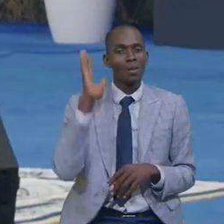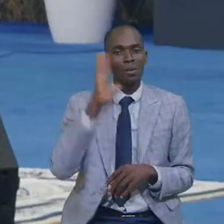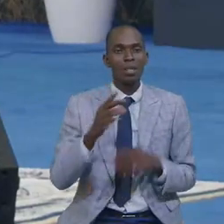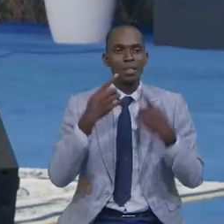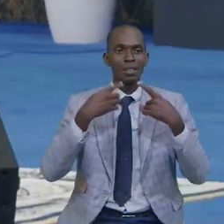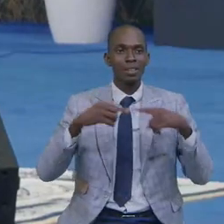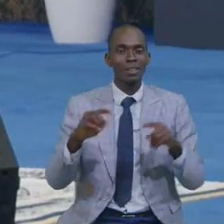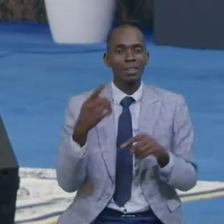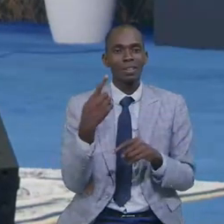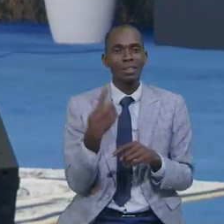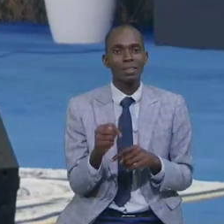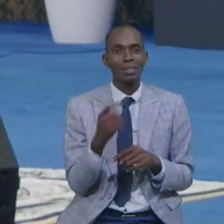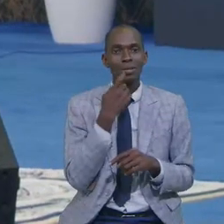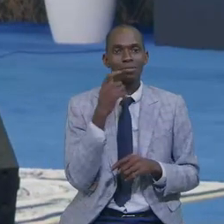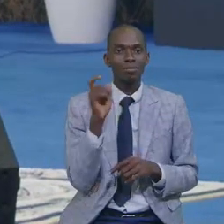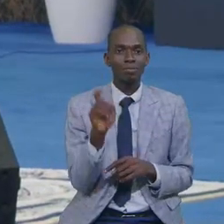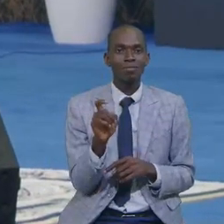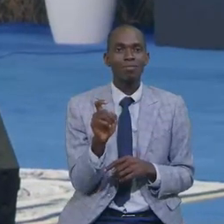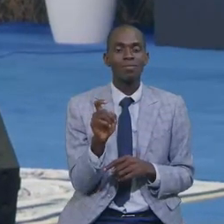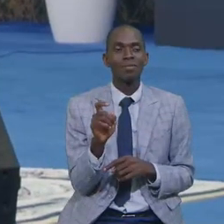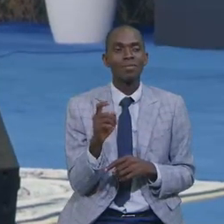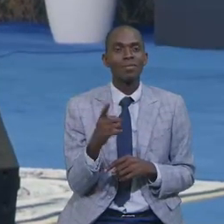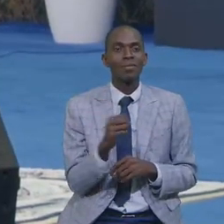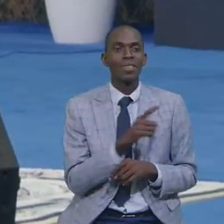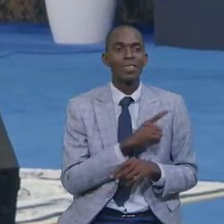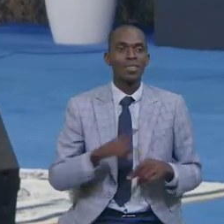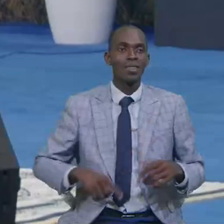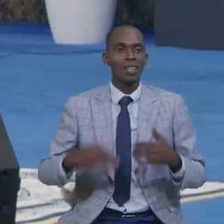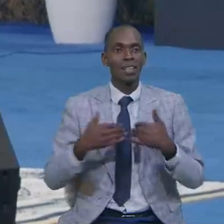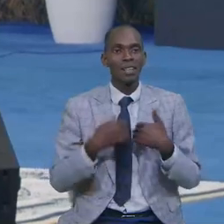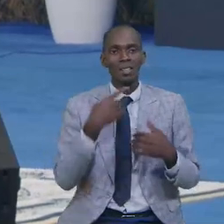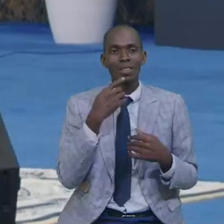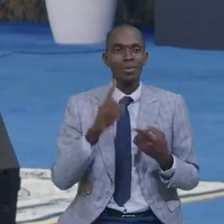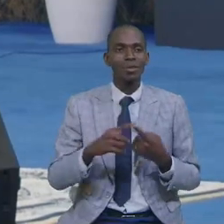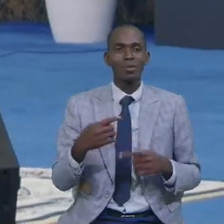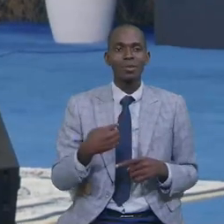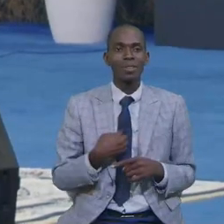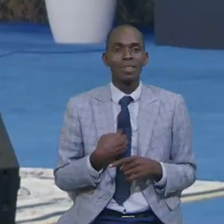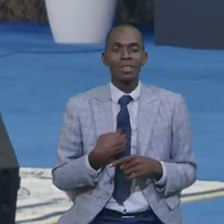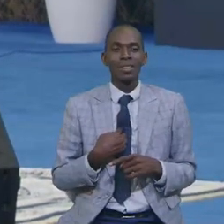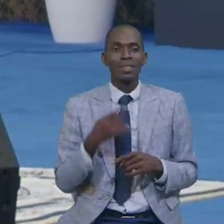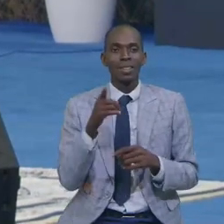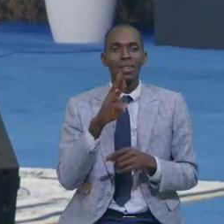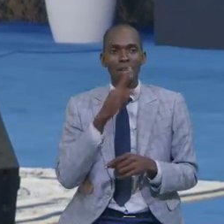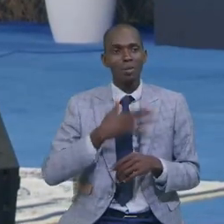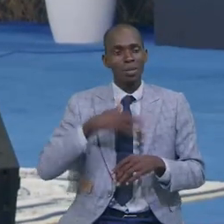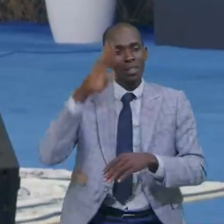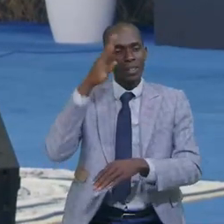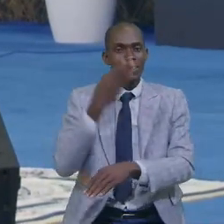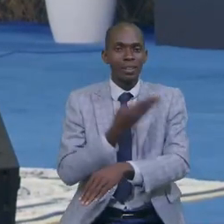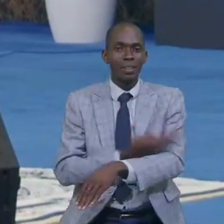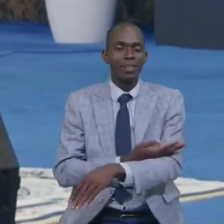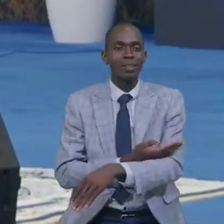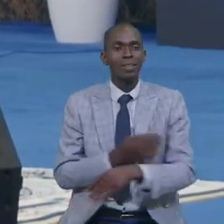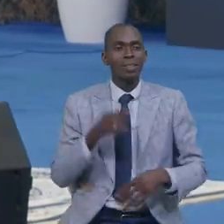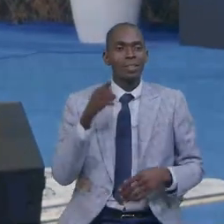qui parle le Dieu tout-puissant qui déclare le décret le Seigneur m'a dit dans somme 2 je